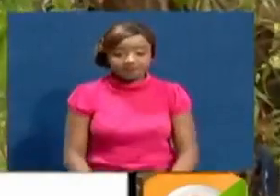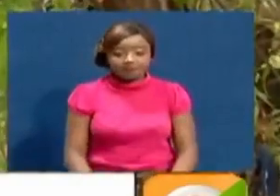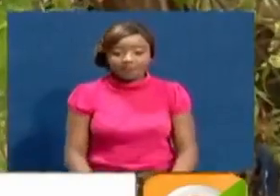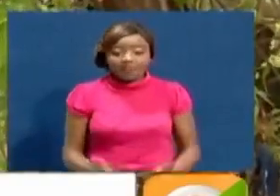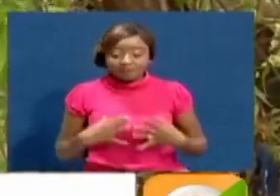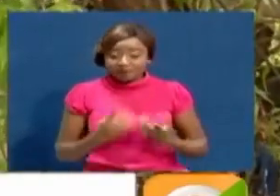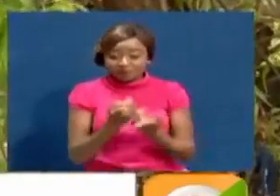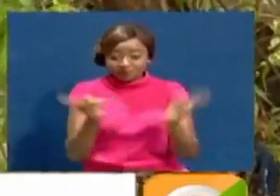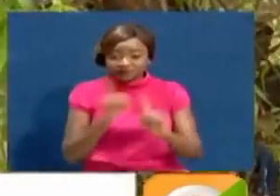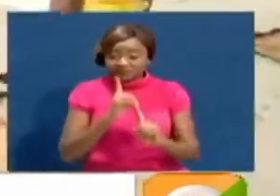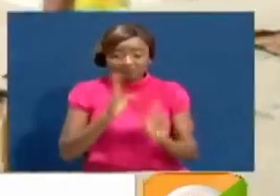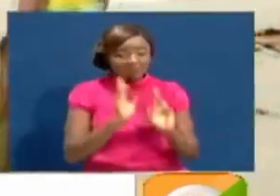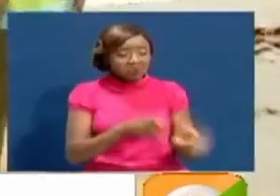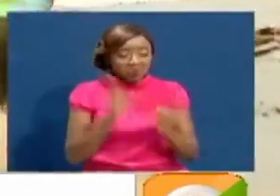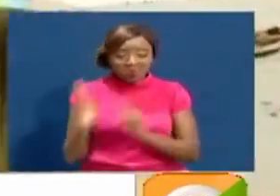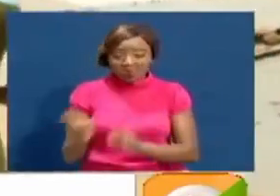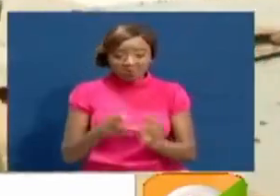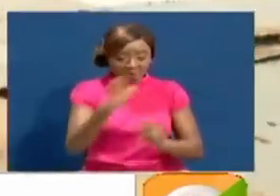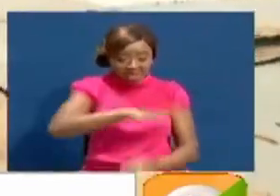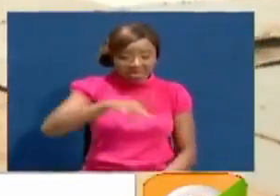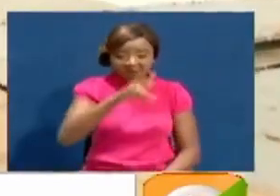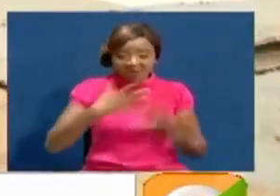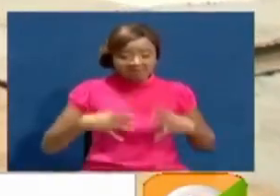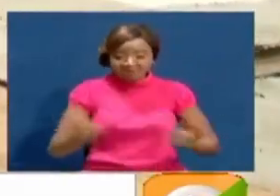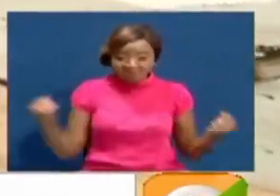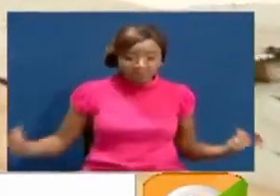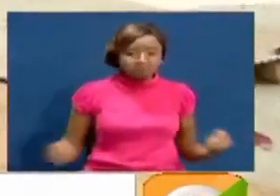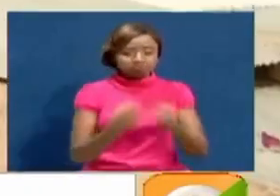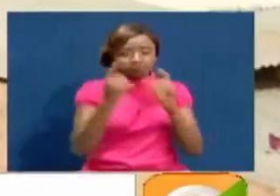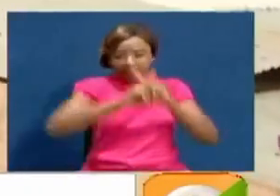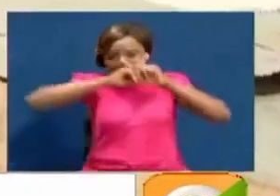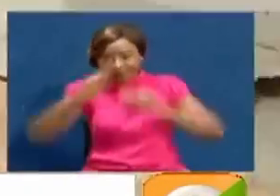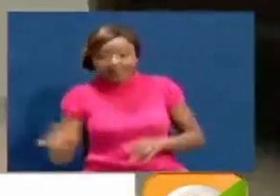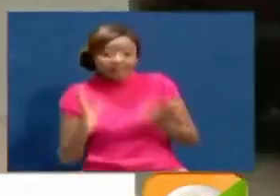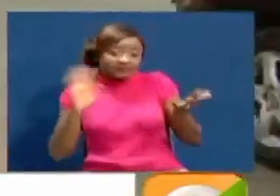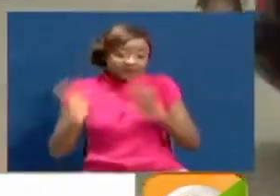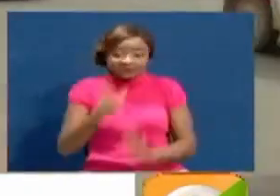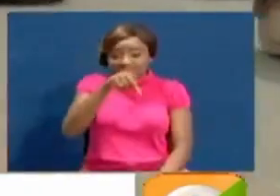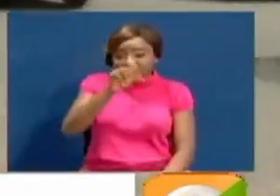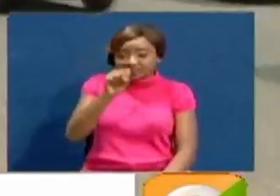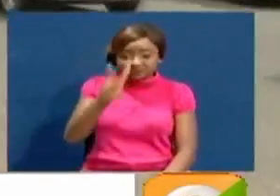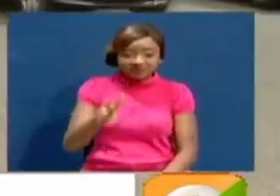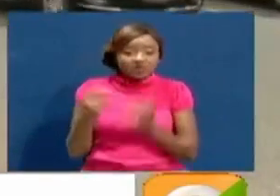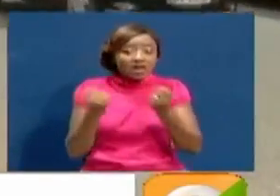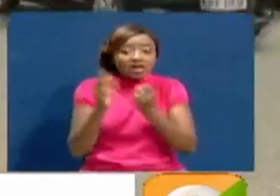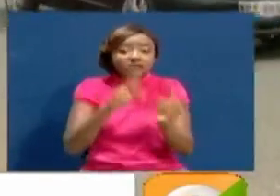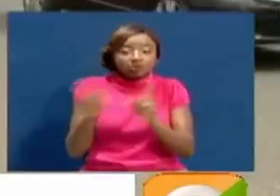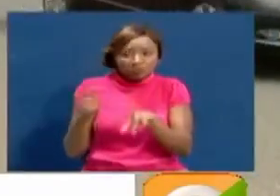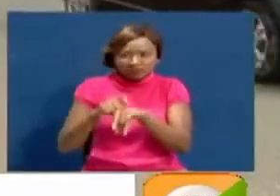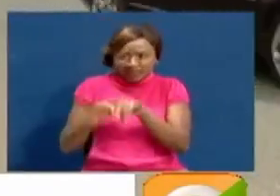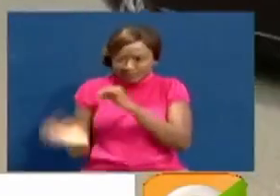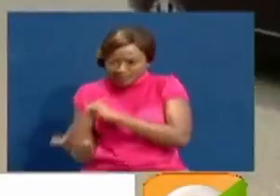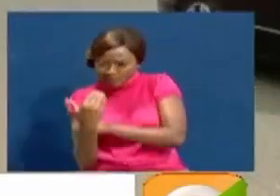Residents say cases of hit and run have been on the rise in the area, some involving public service vehicle evading the morning and evening traffic